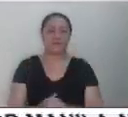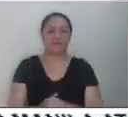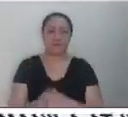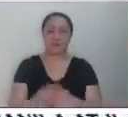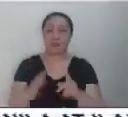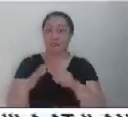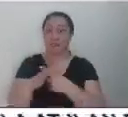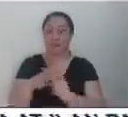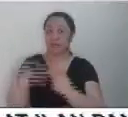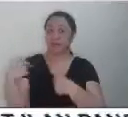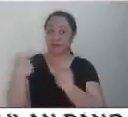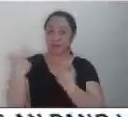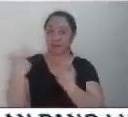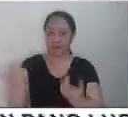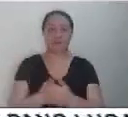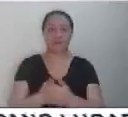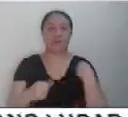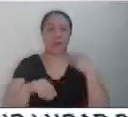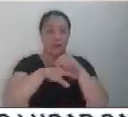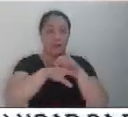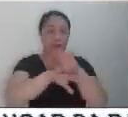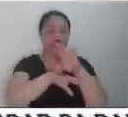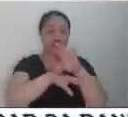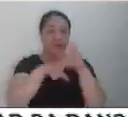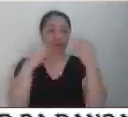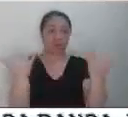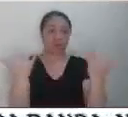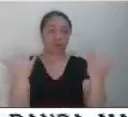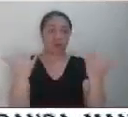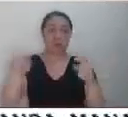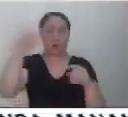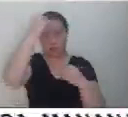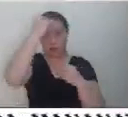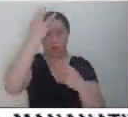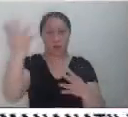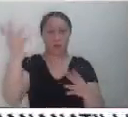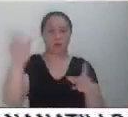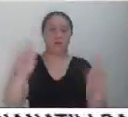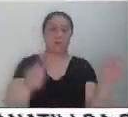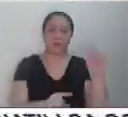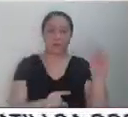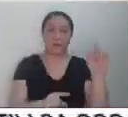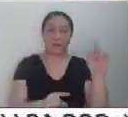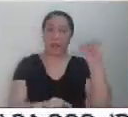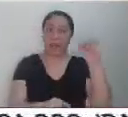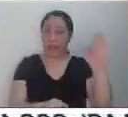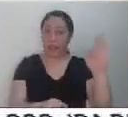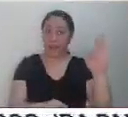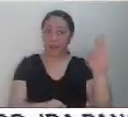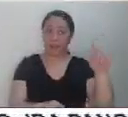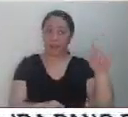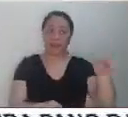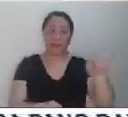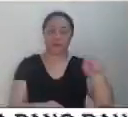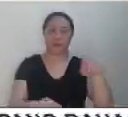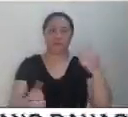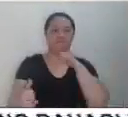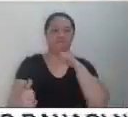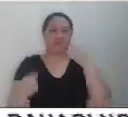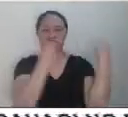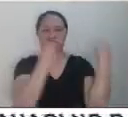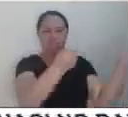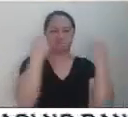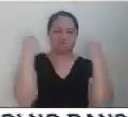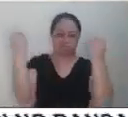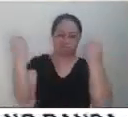nagmamadali ngayon kasi po ito mga gusto rin natin pagbigyan, yung mga regular na users. Eh, yung mga regular po natin, ito po yung may